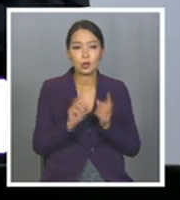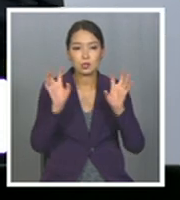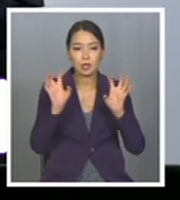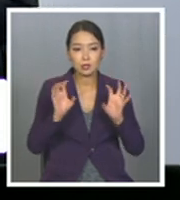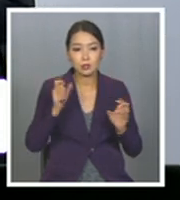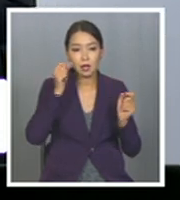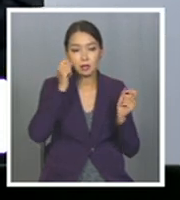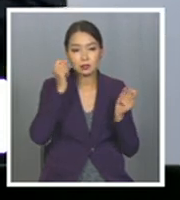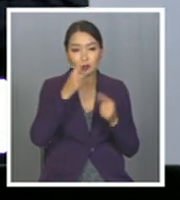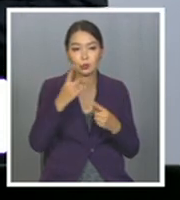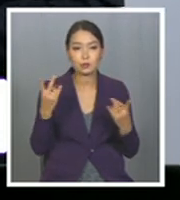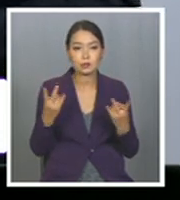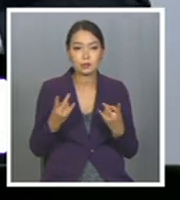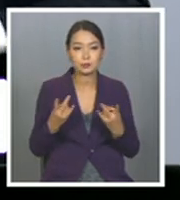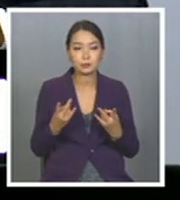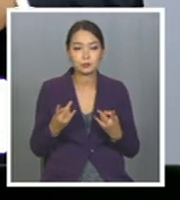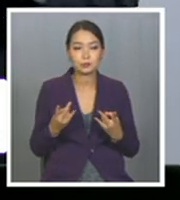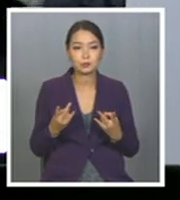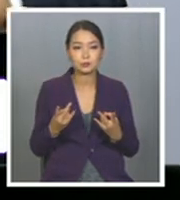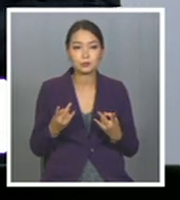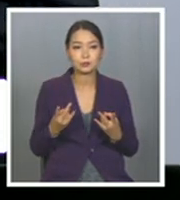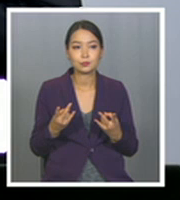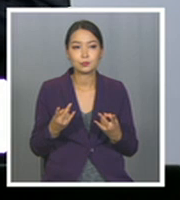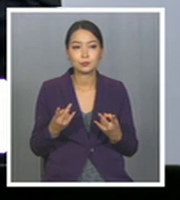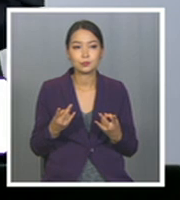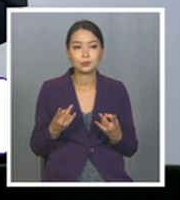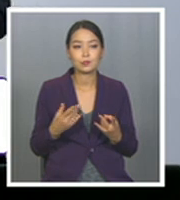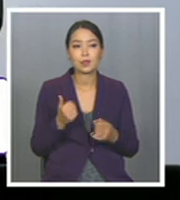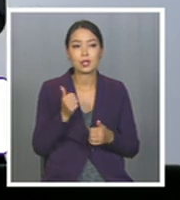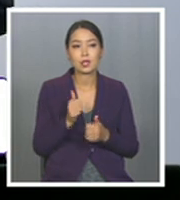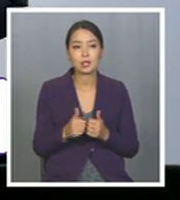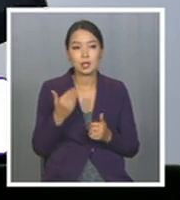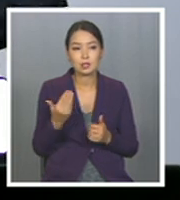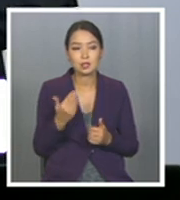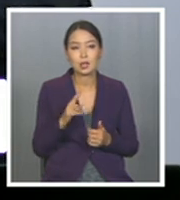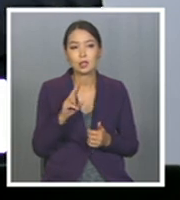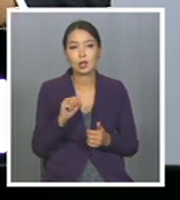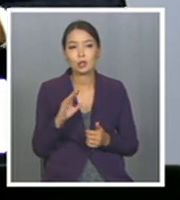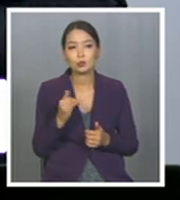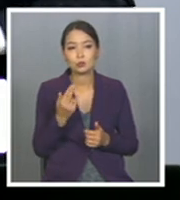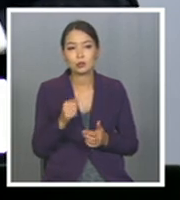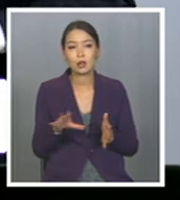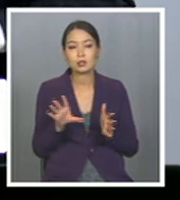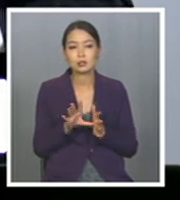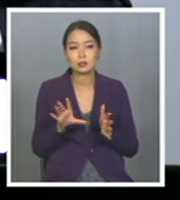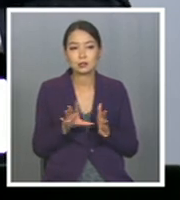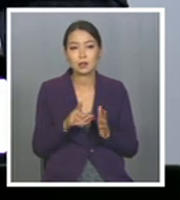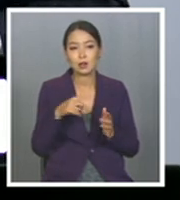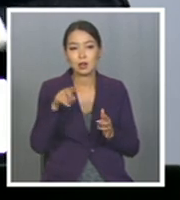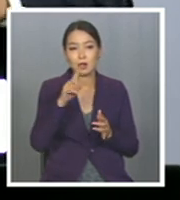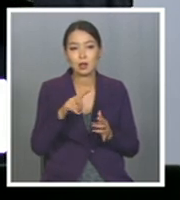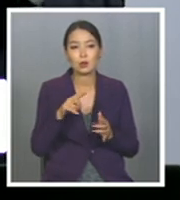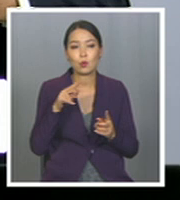Енді кез келген катушканы айнымал тоқ тізбегіне қосқан кезде міндет